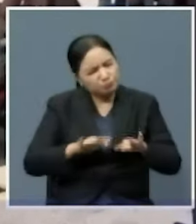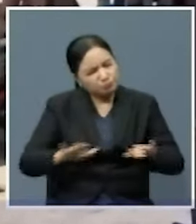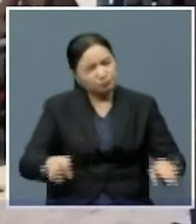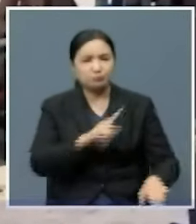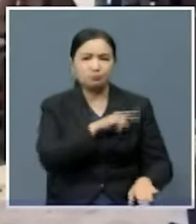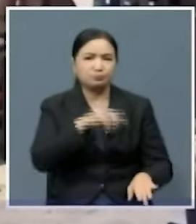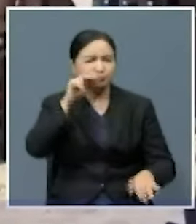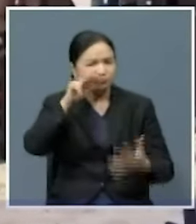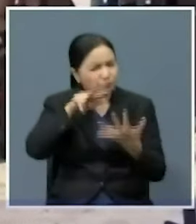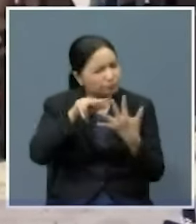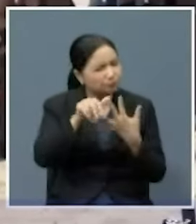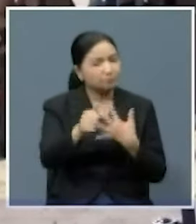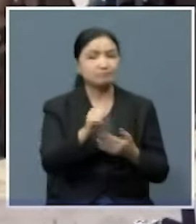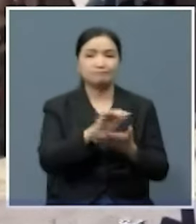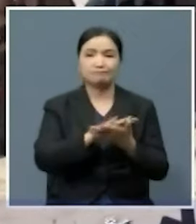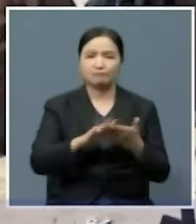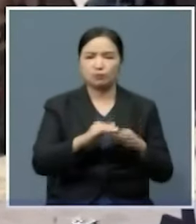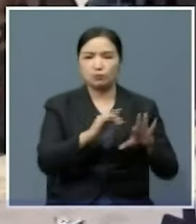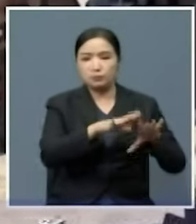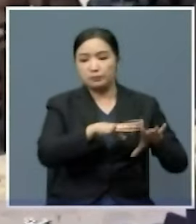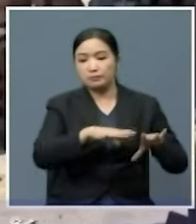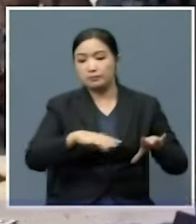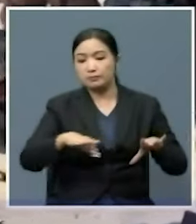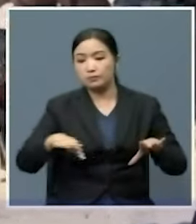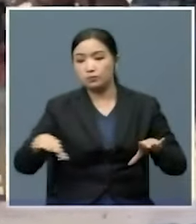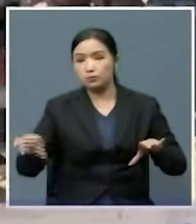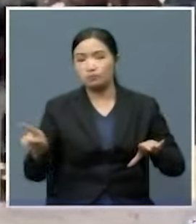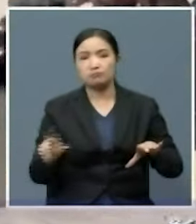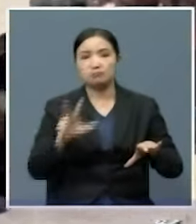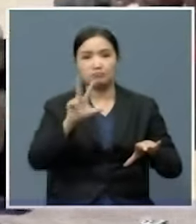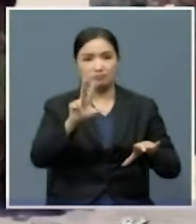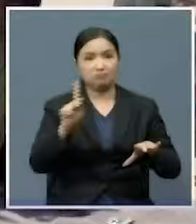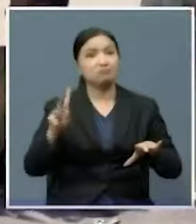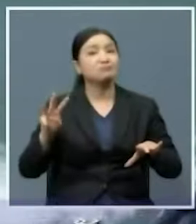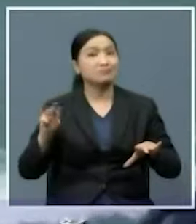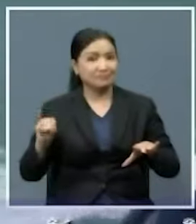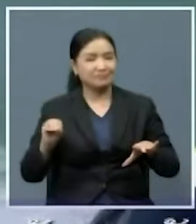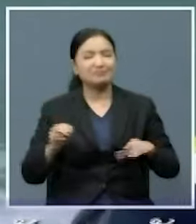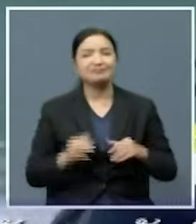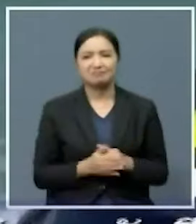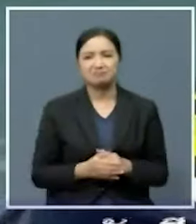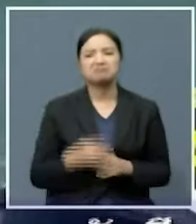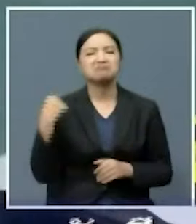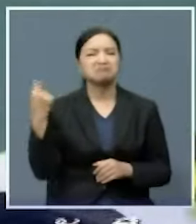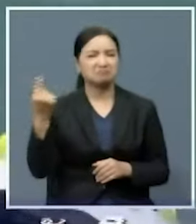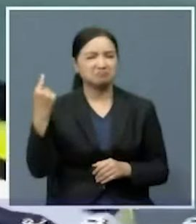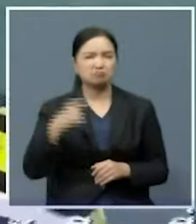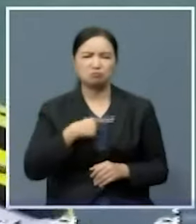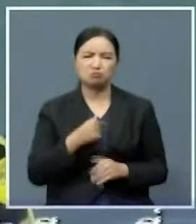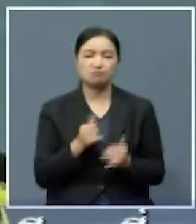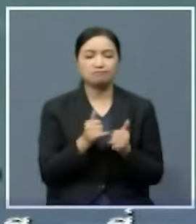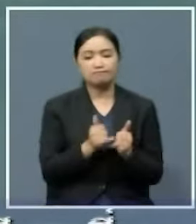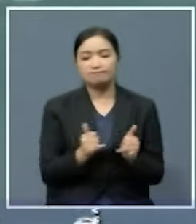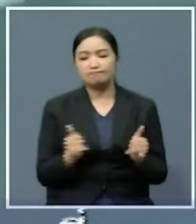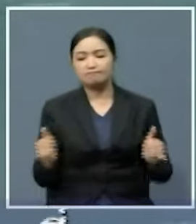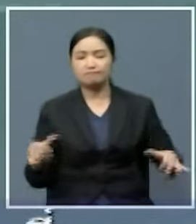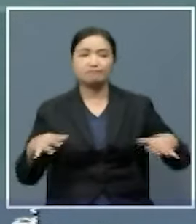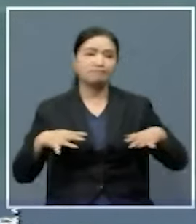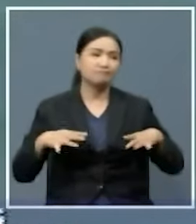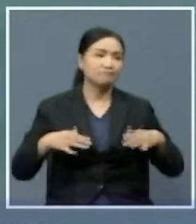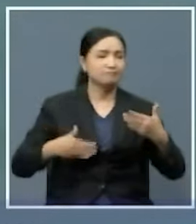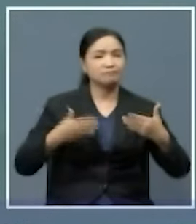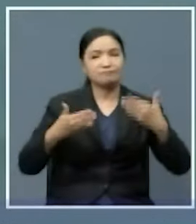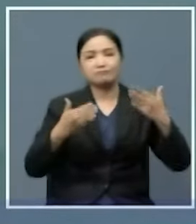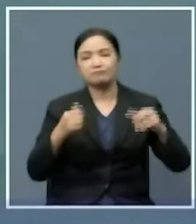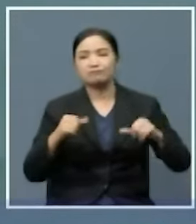ดน้ำใสสะอาดนะครับและมีความยาวของชายหาด3กิโลเมตรครับเพราะว่านักท่องเที่ยวออกมาพักผ่อนทำกิจกรรม